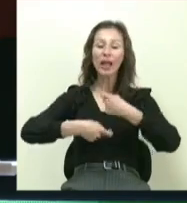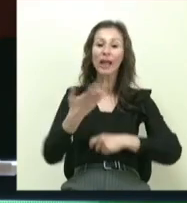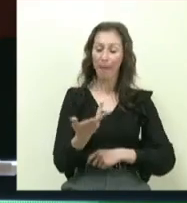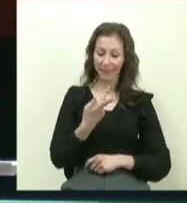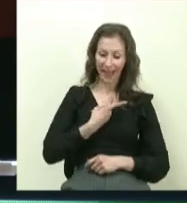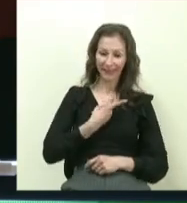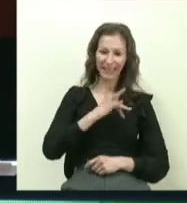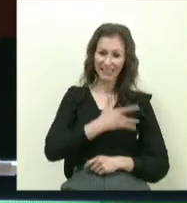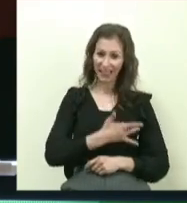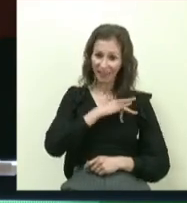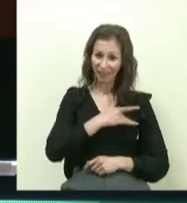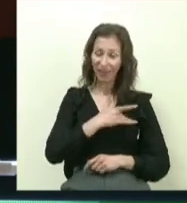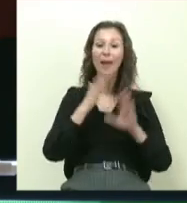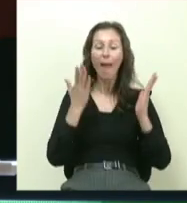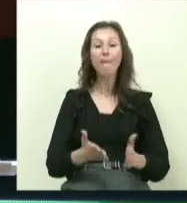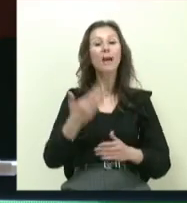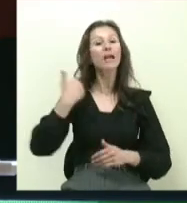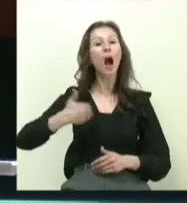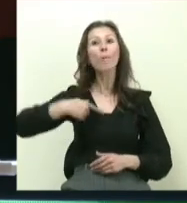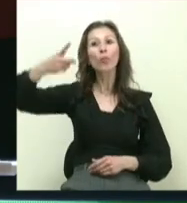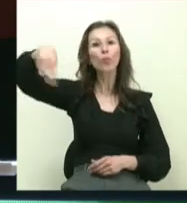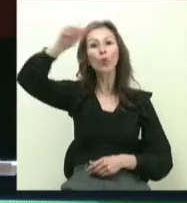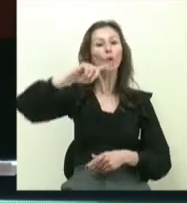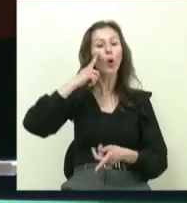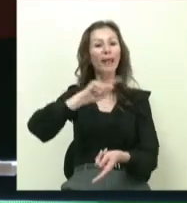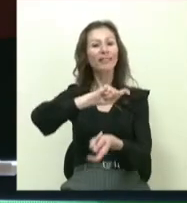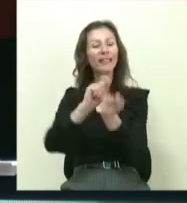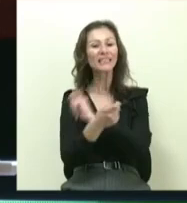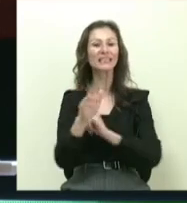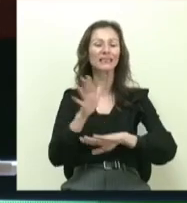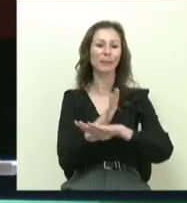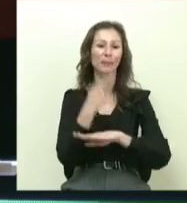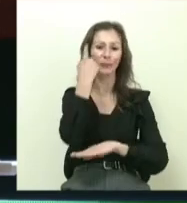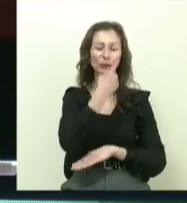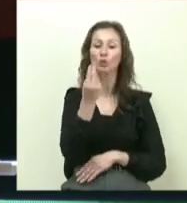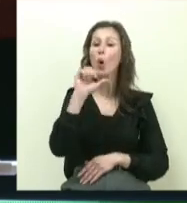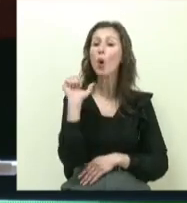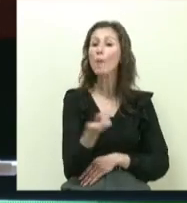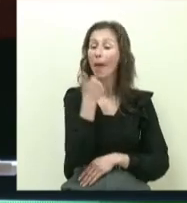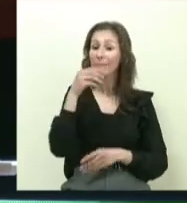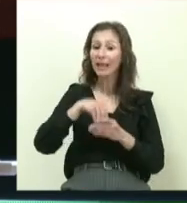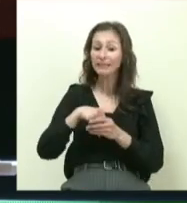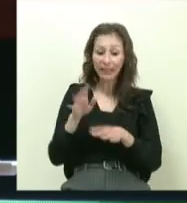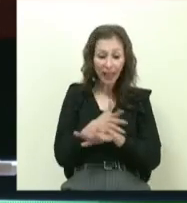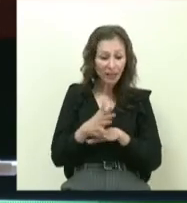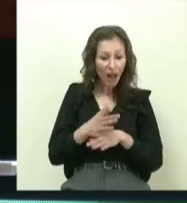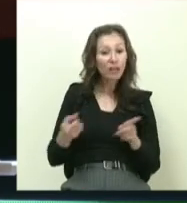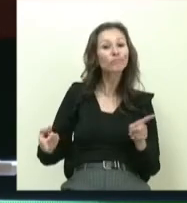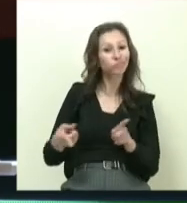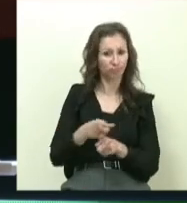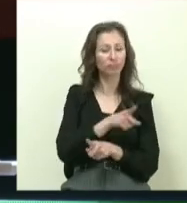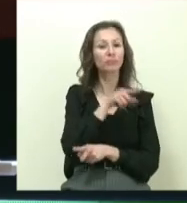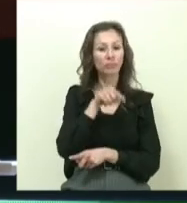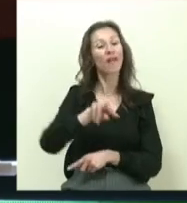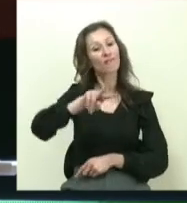kendi cinsiyetleri hem de kamu politikalarındaki değişiklikler sebebiyle önemli girdilerin tedariğinde çeşitlenmeye